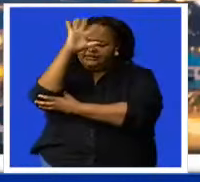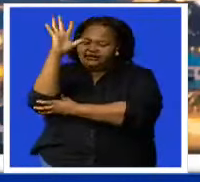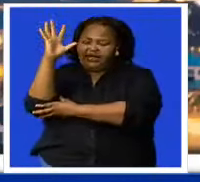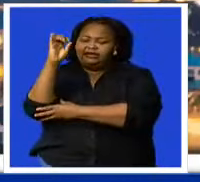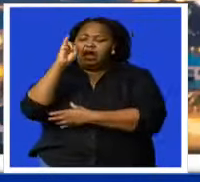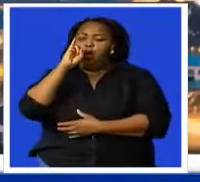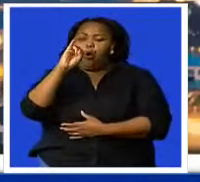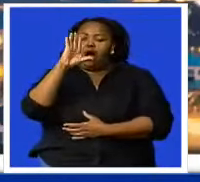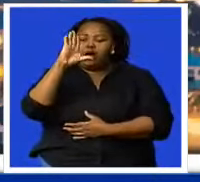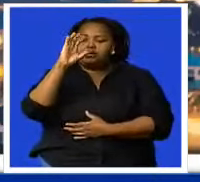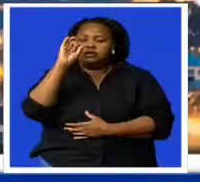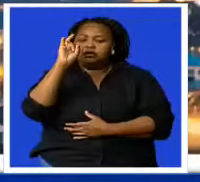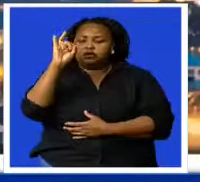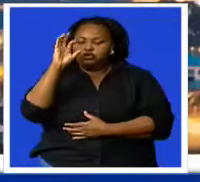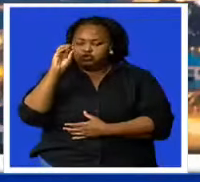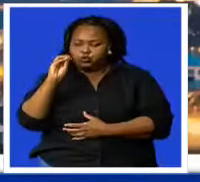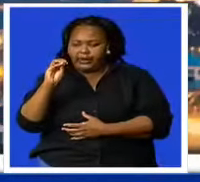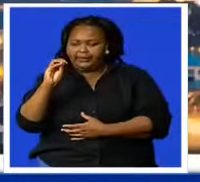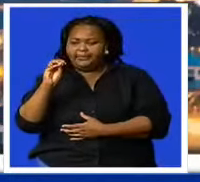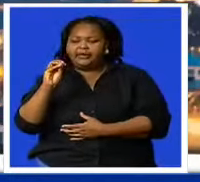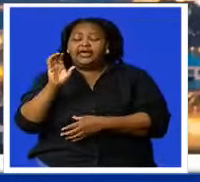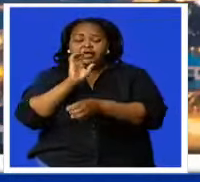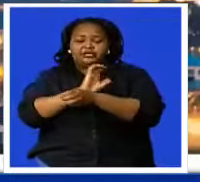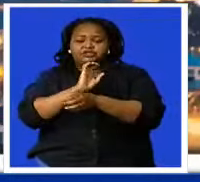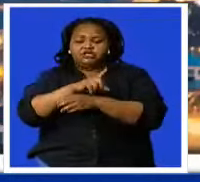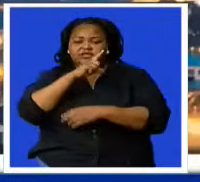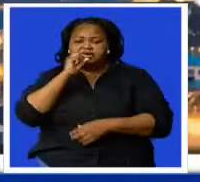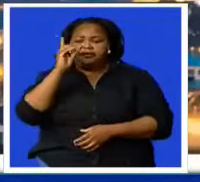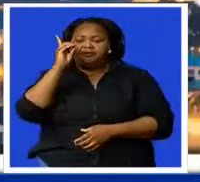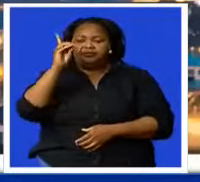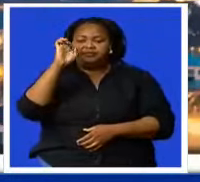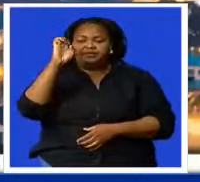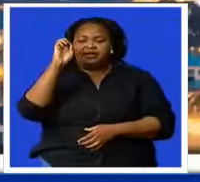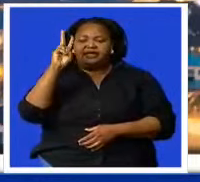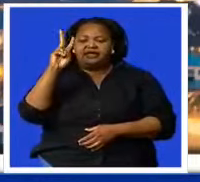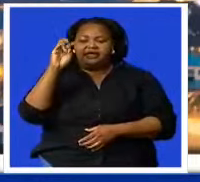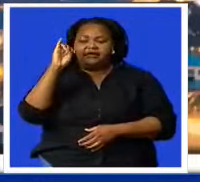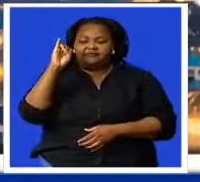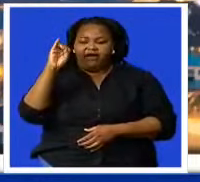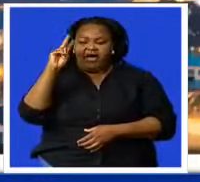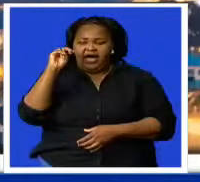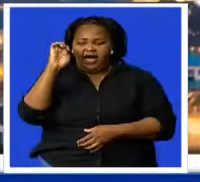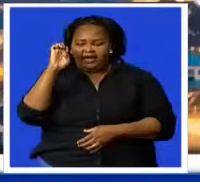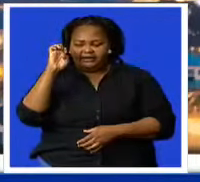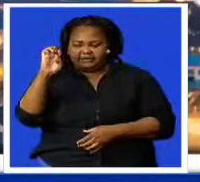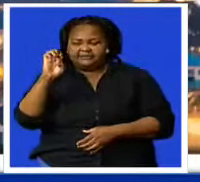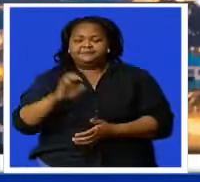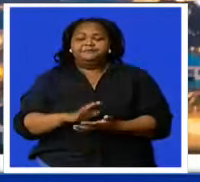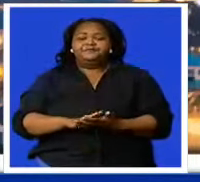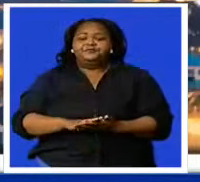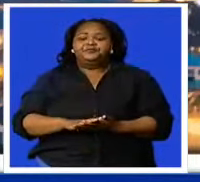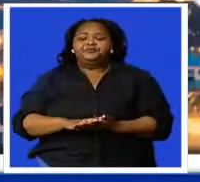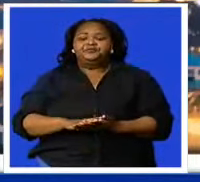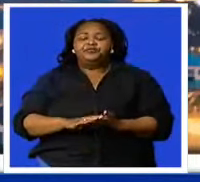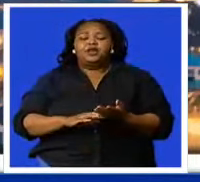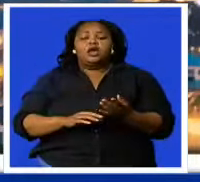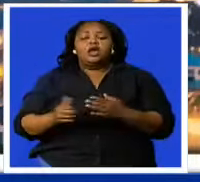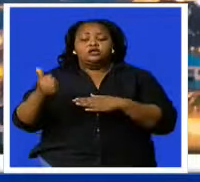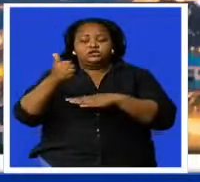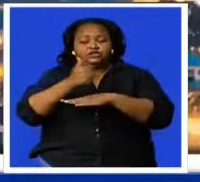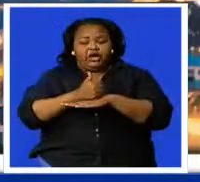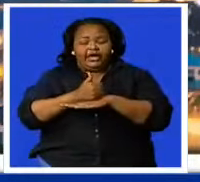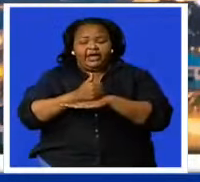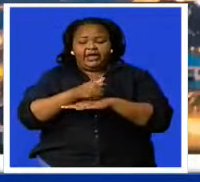Healing Ministries kamanzini. Sekela lamangameli kule nhlangano Lungelo Mdluli uthi babantu labasha batawuchubeka